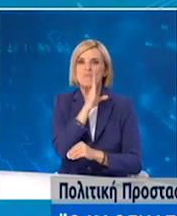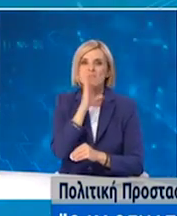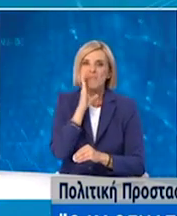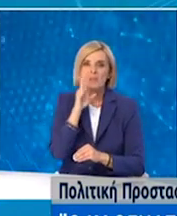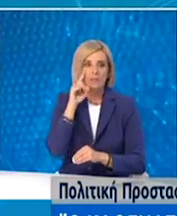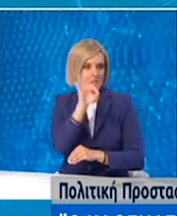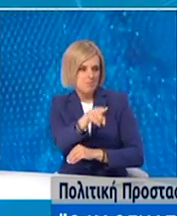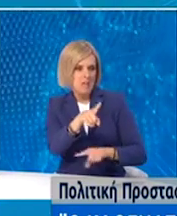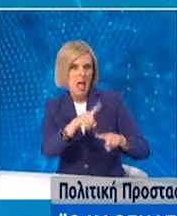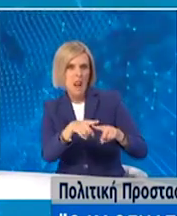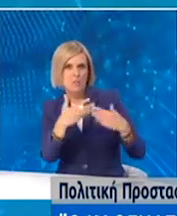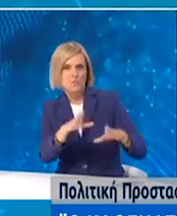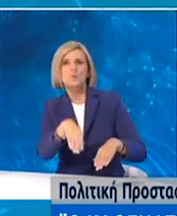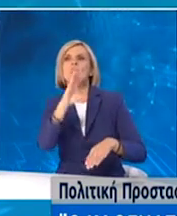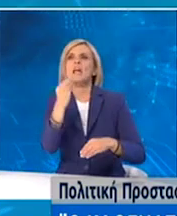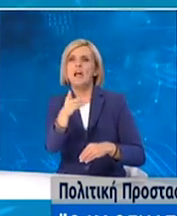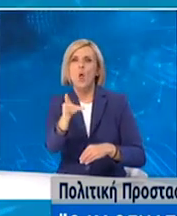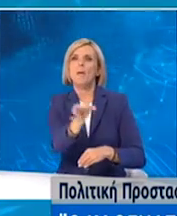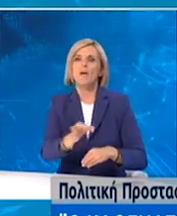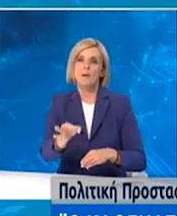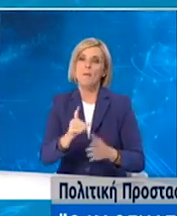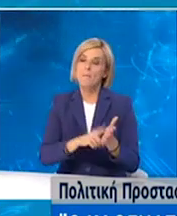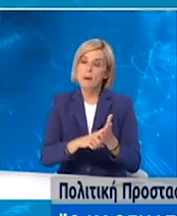μπορούν να στοχοποιήσουν ολόκληρες περιοχές.